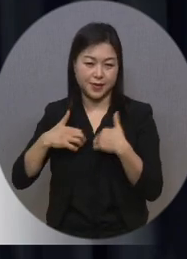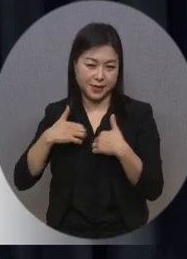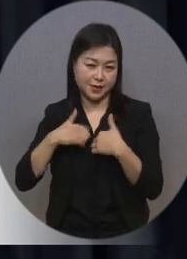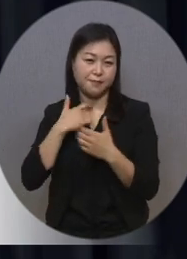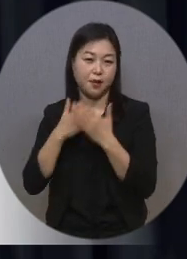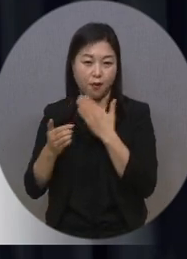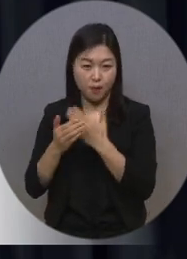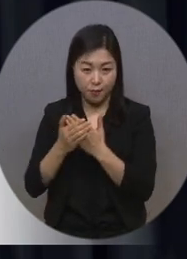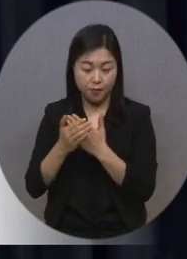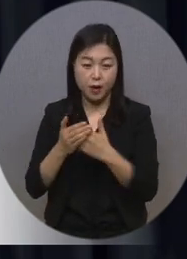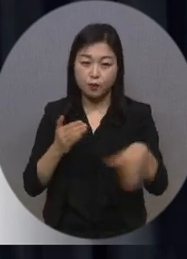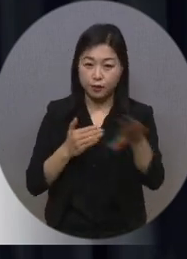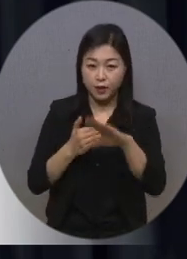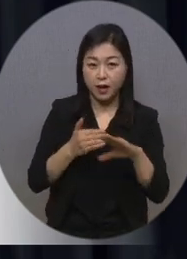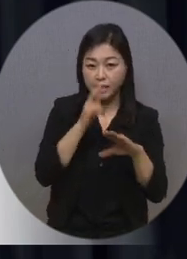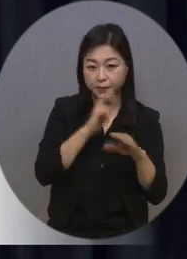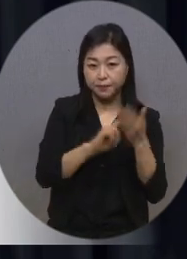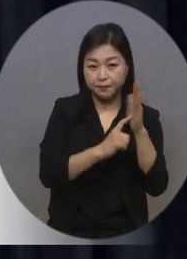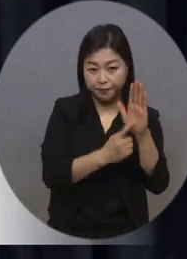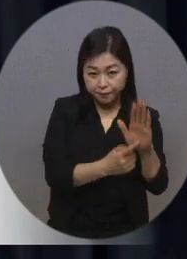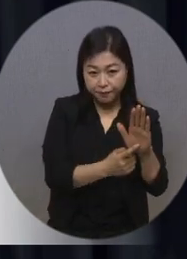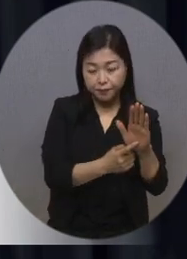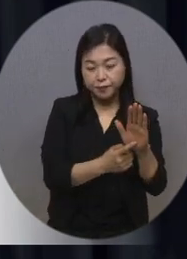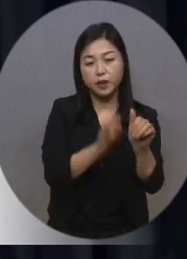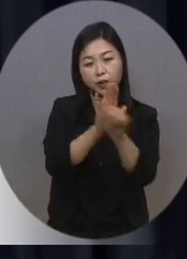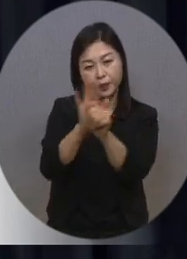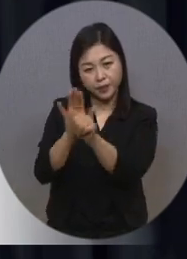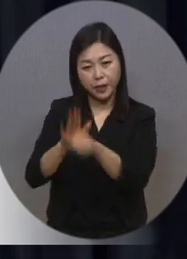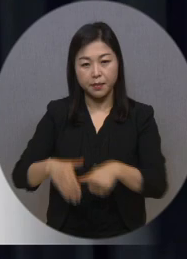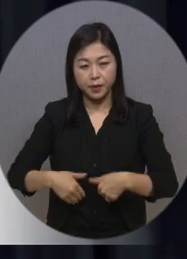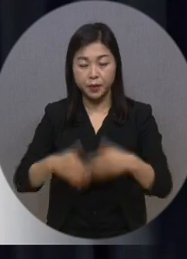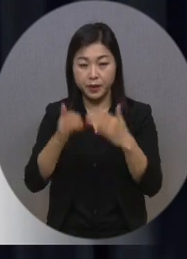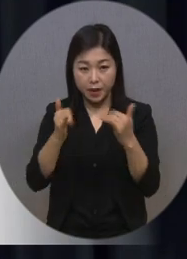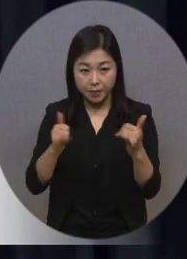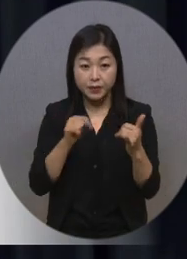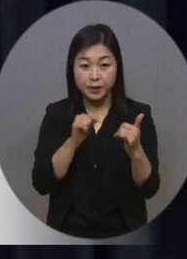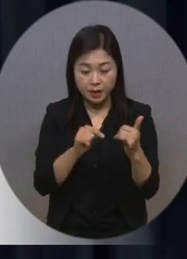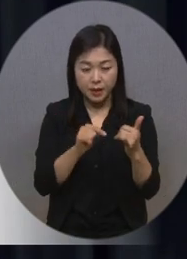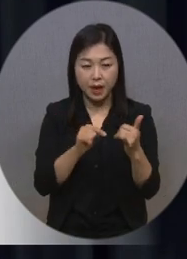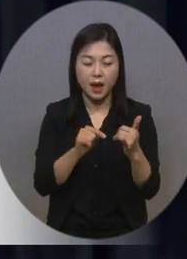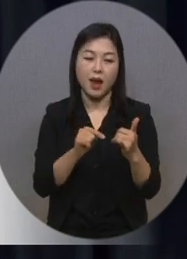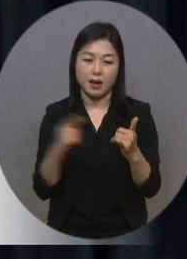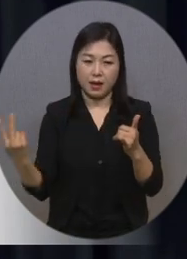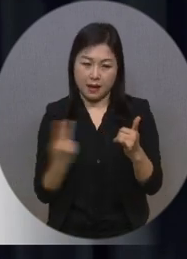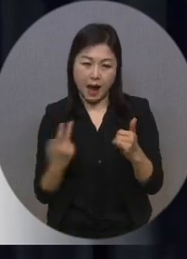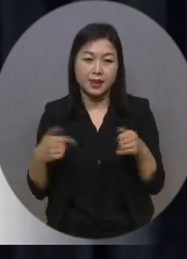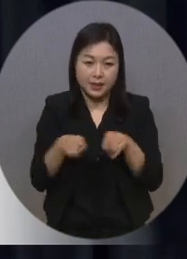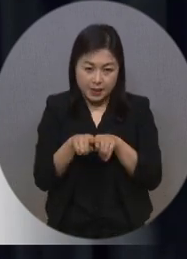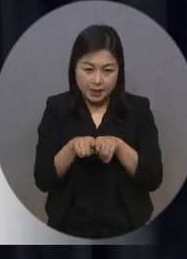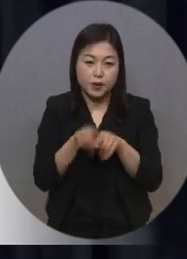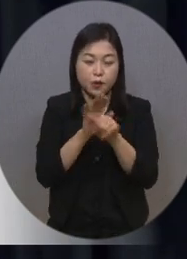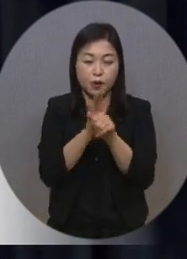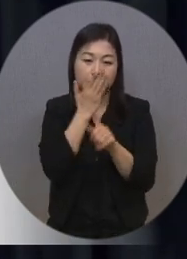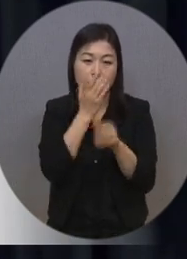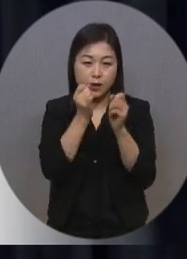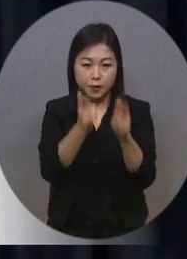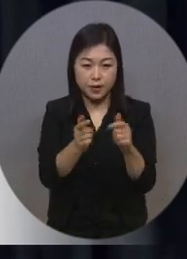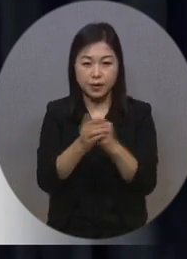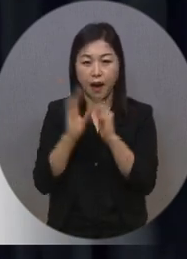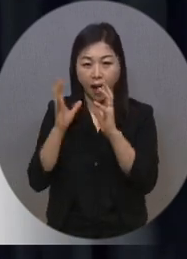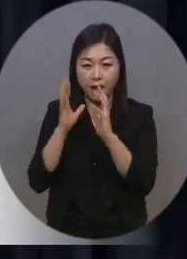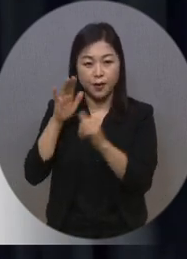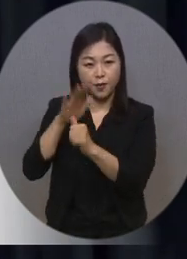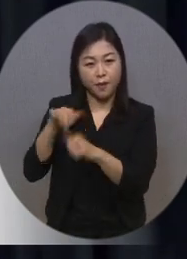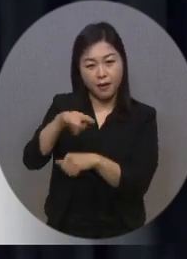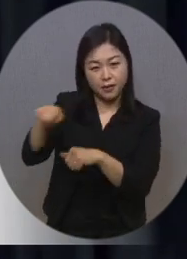즐거워했었거든요. 우리가 연주함으로 인해서 도움이 필요한 사람들 함께 도울 수 있는 아주 좋은 기회가 되어서 아이들에게도